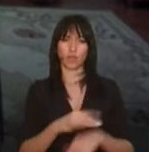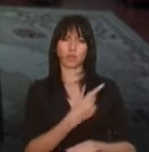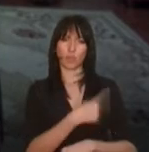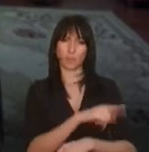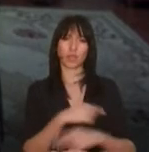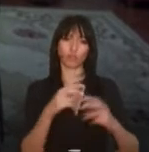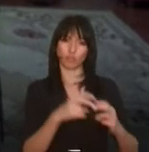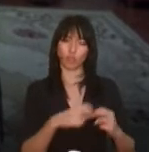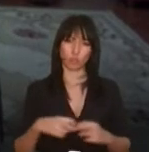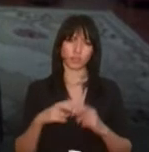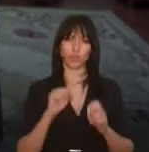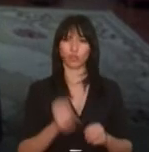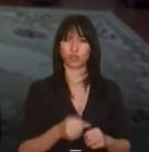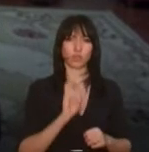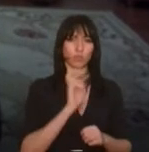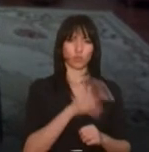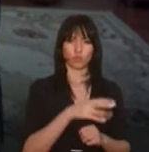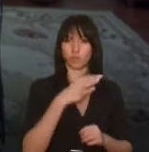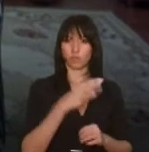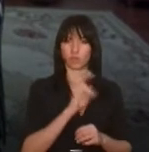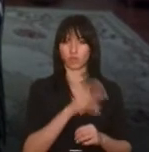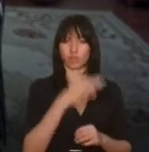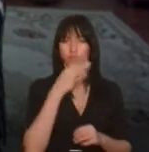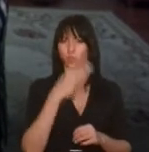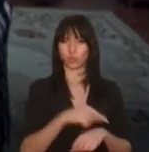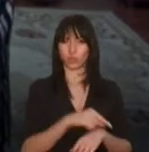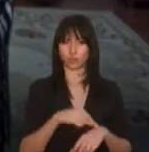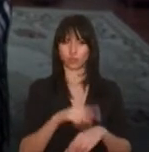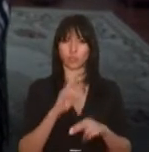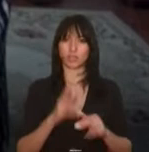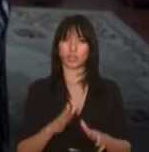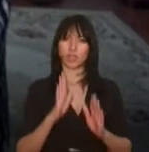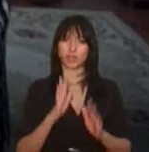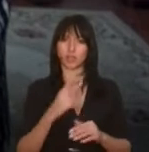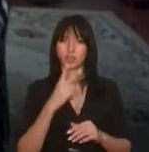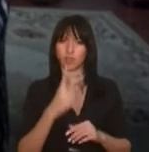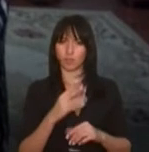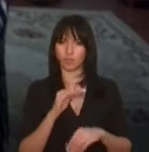можна робити в спокійній обстановці. Як тільки у педіатра виникає